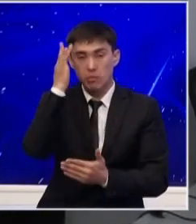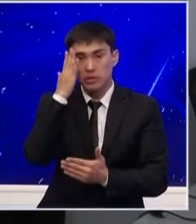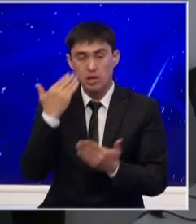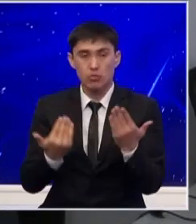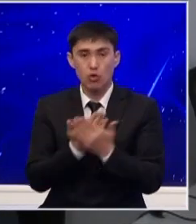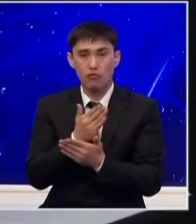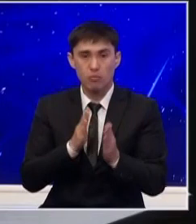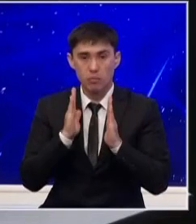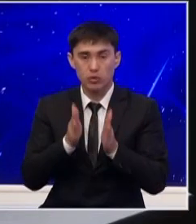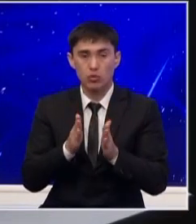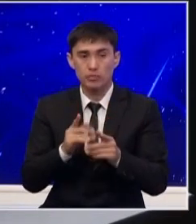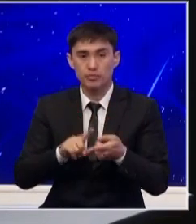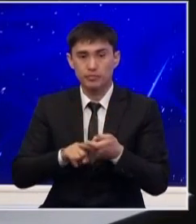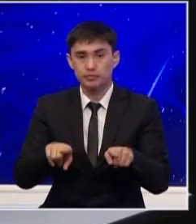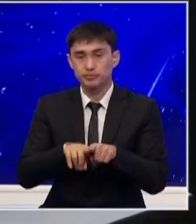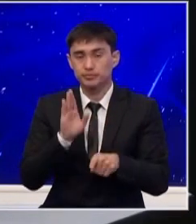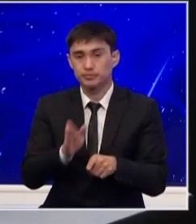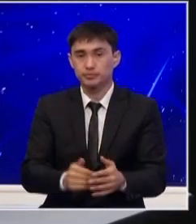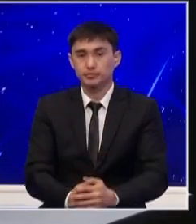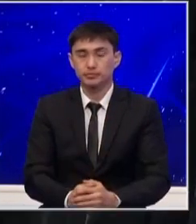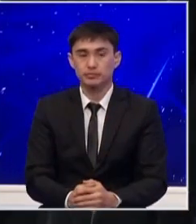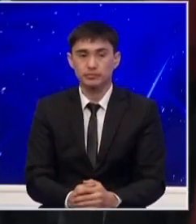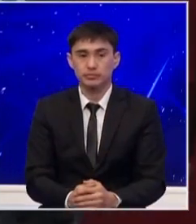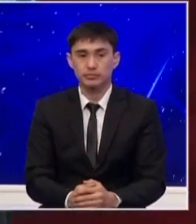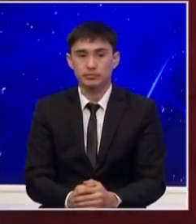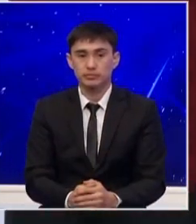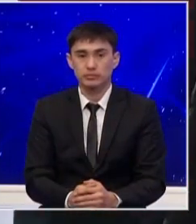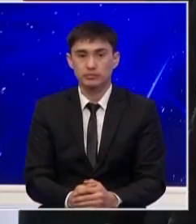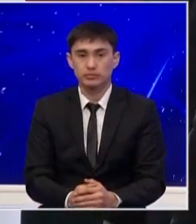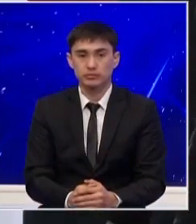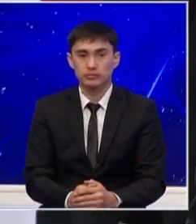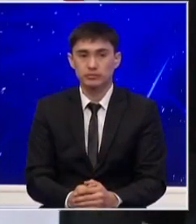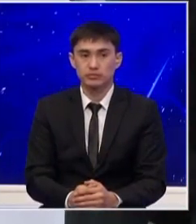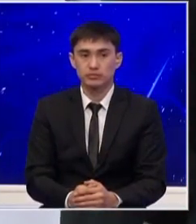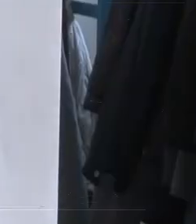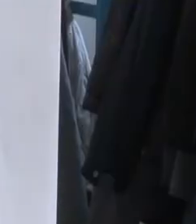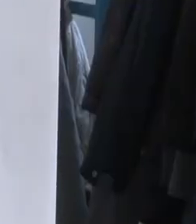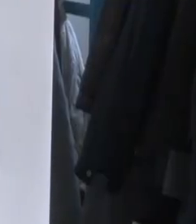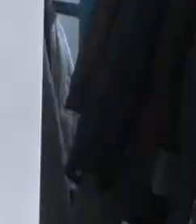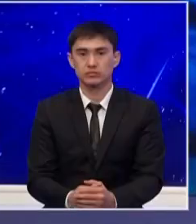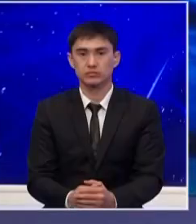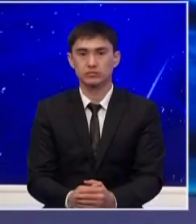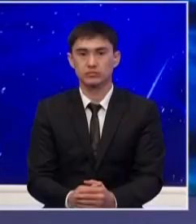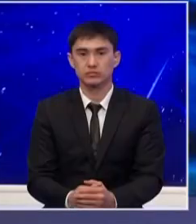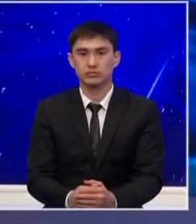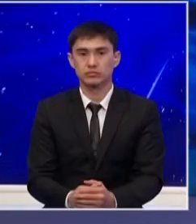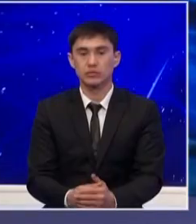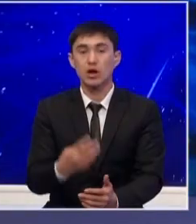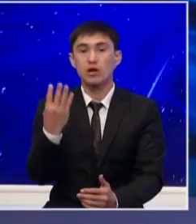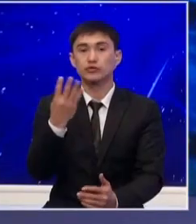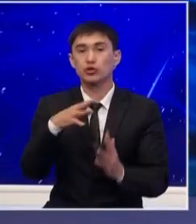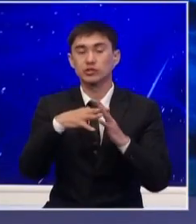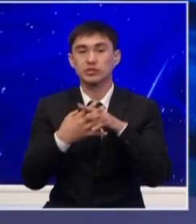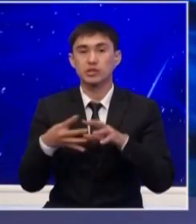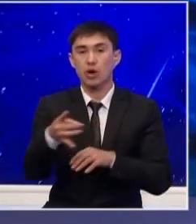новым подходом. Аружан Тнеебаева, Бекжан Кенжебай, телеканал ЖТСУ из Алматинской области. В 4